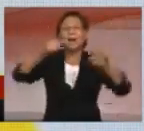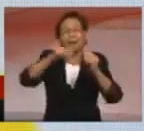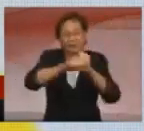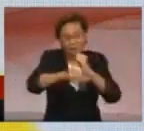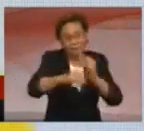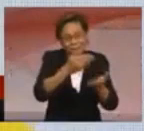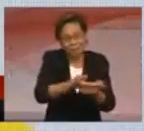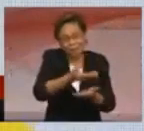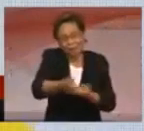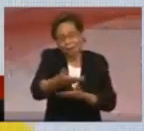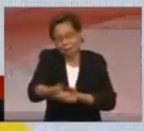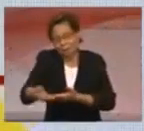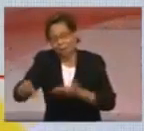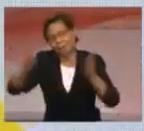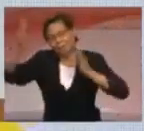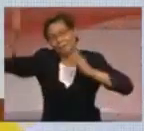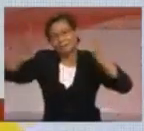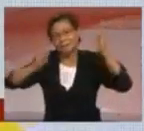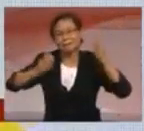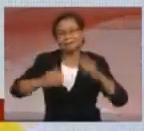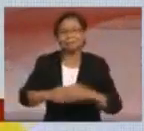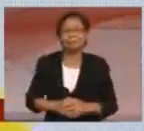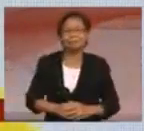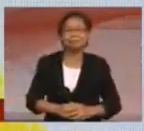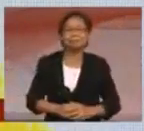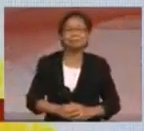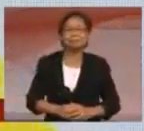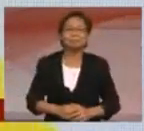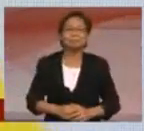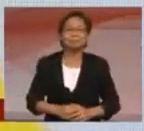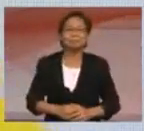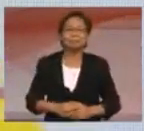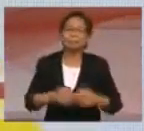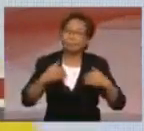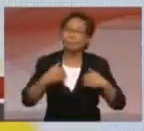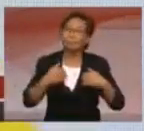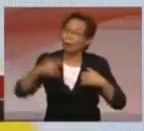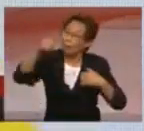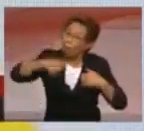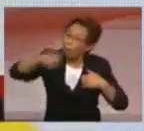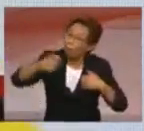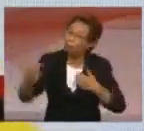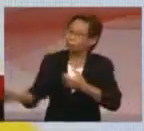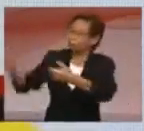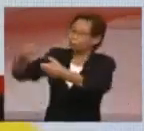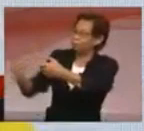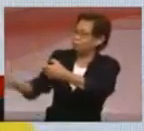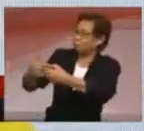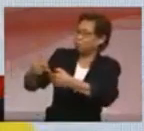barangan Malaysia ini. Perlu turut dilibatkan dalam kempen ini adalah pihak